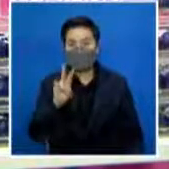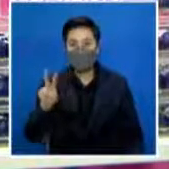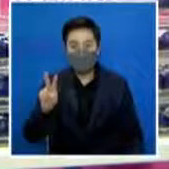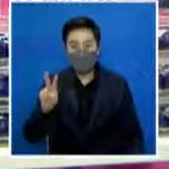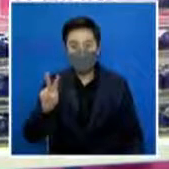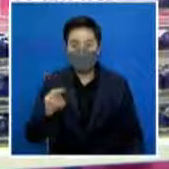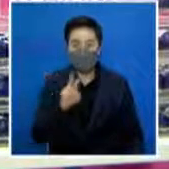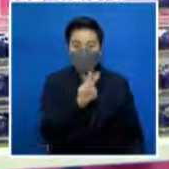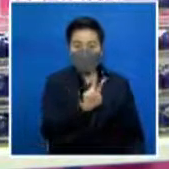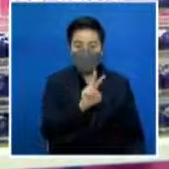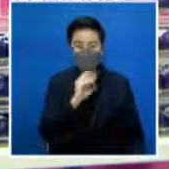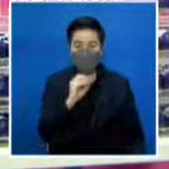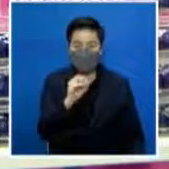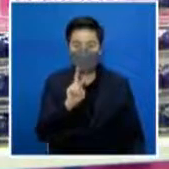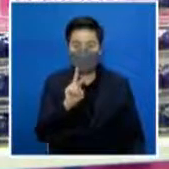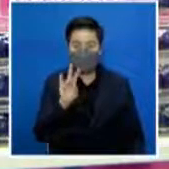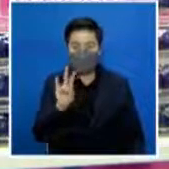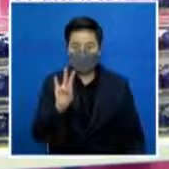2027472